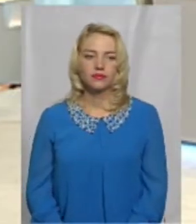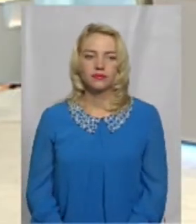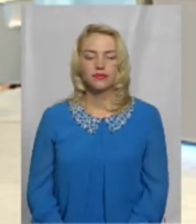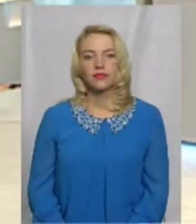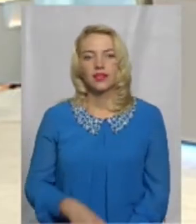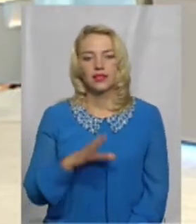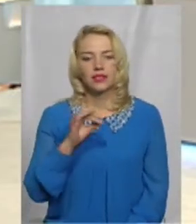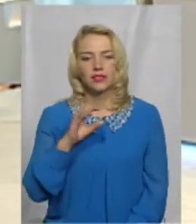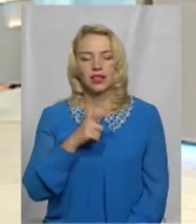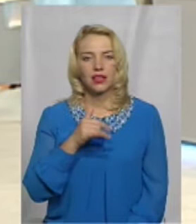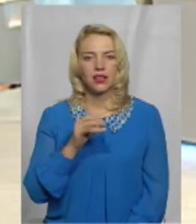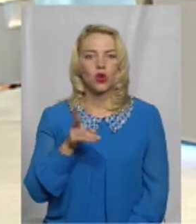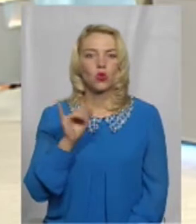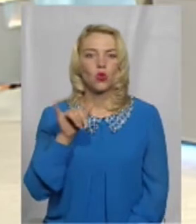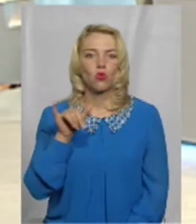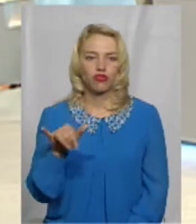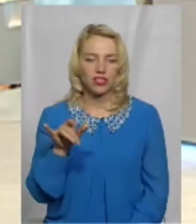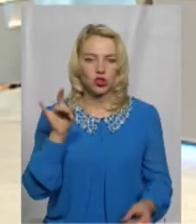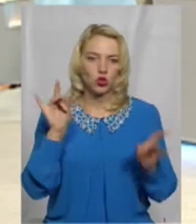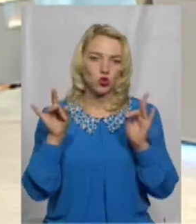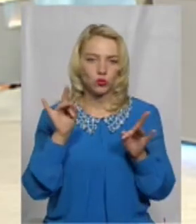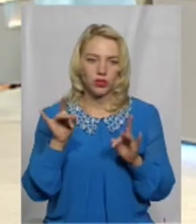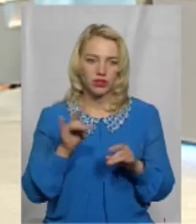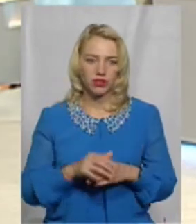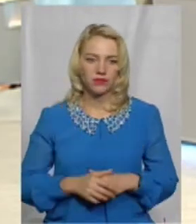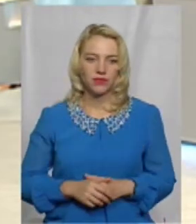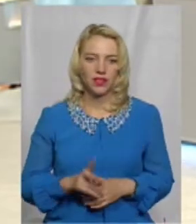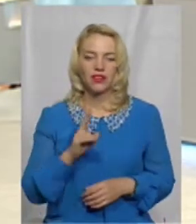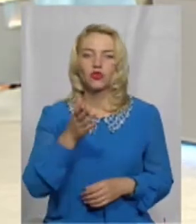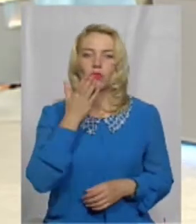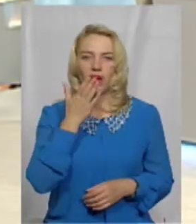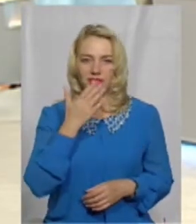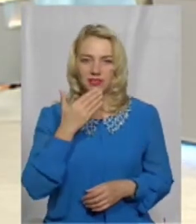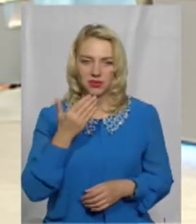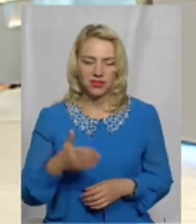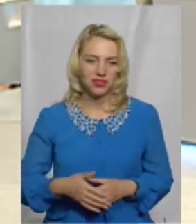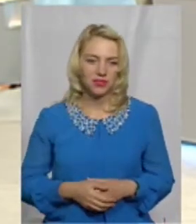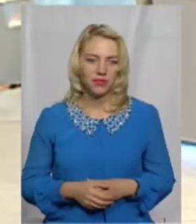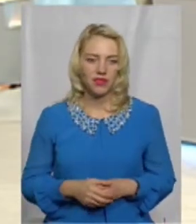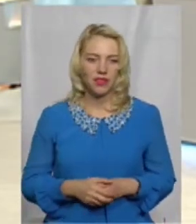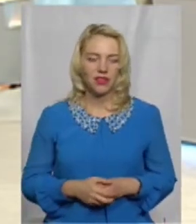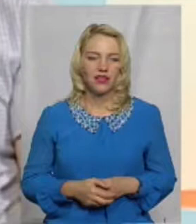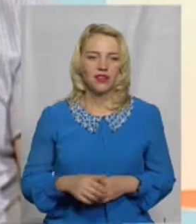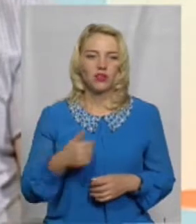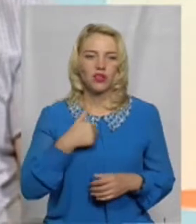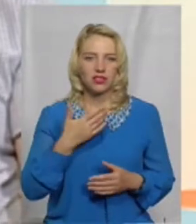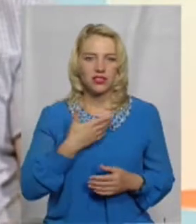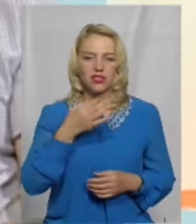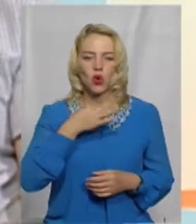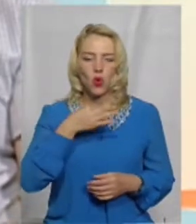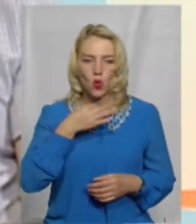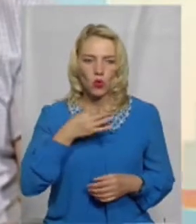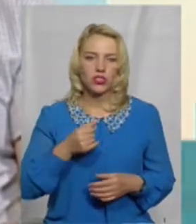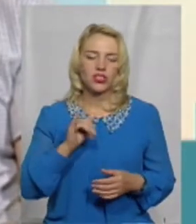Пане Сергію, хто у вас так сильно шумить і пахне? Ну, пахнуть у нас є камерунські козочки,